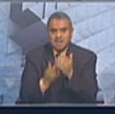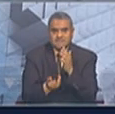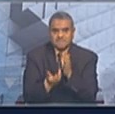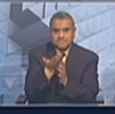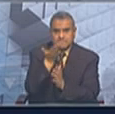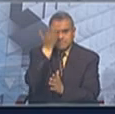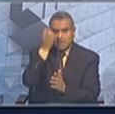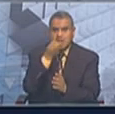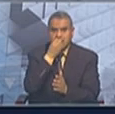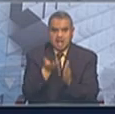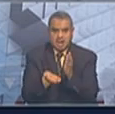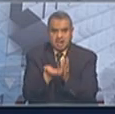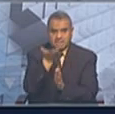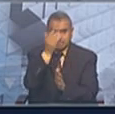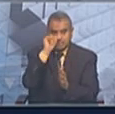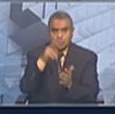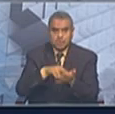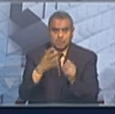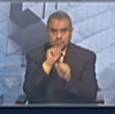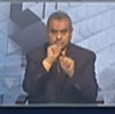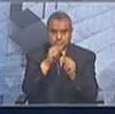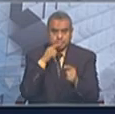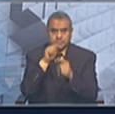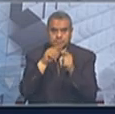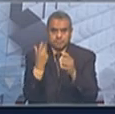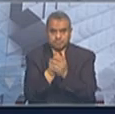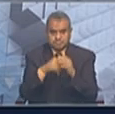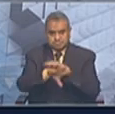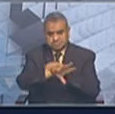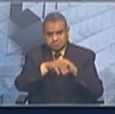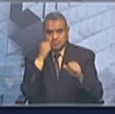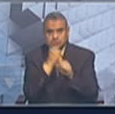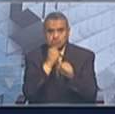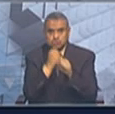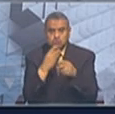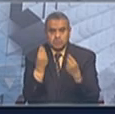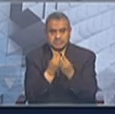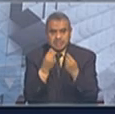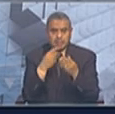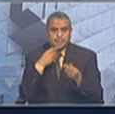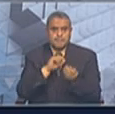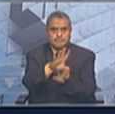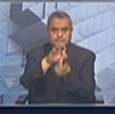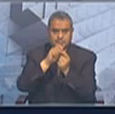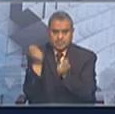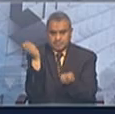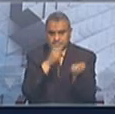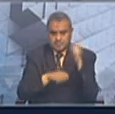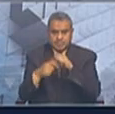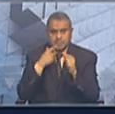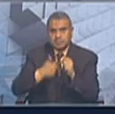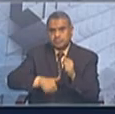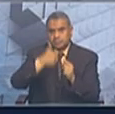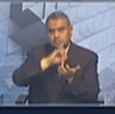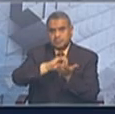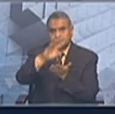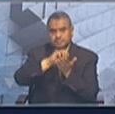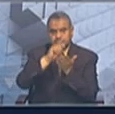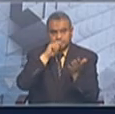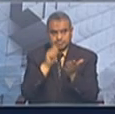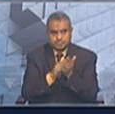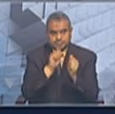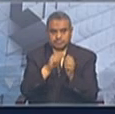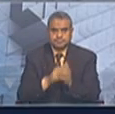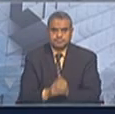كما سيتيح هذا المشروع أيضا فرصة كبيرة لتشغيل المصانع التي ستوفر مستلزمات التنفيذ.